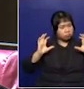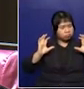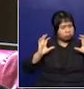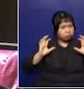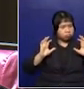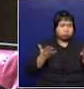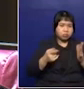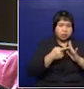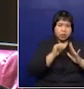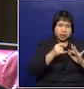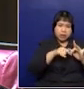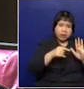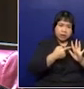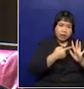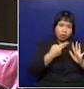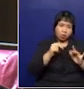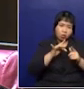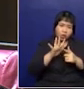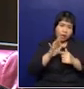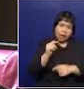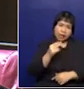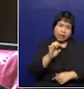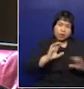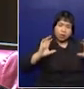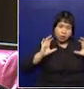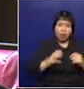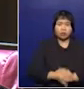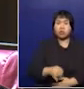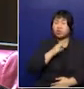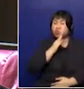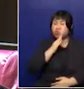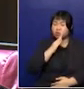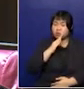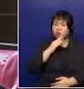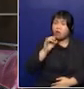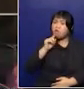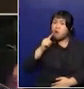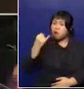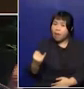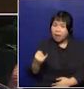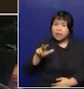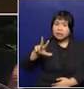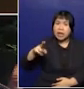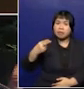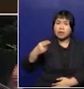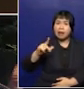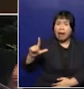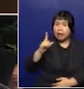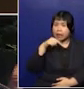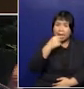ถ้าแพ้คดีโดยอนุญาโตตุลาการถูกปรับ30,000 ล้าน แล้วตกลงใครจะรับผิดชอบ 30,000 ล้านเนี่